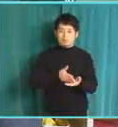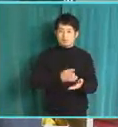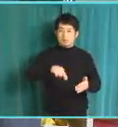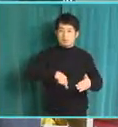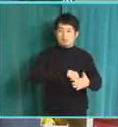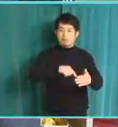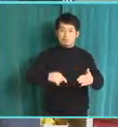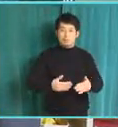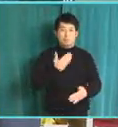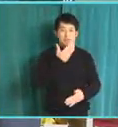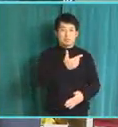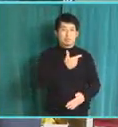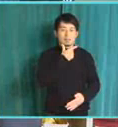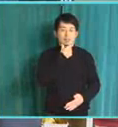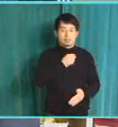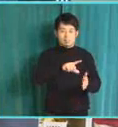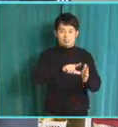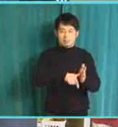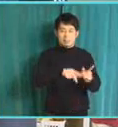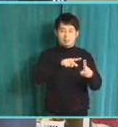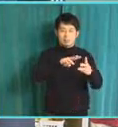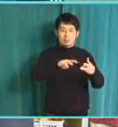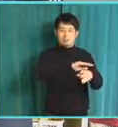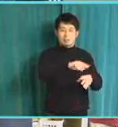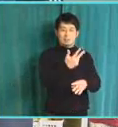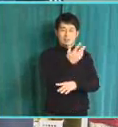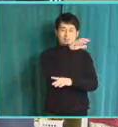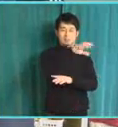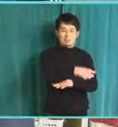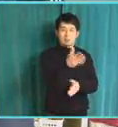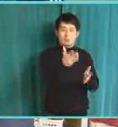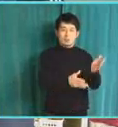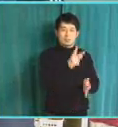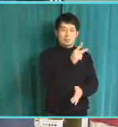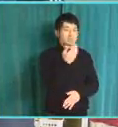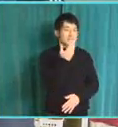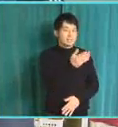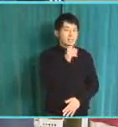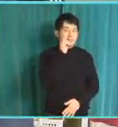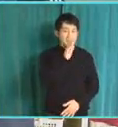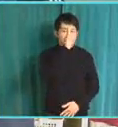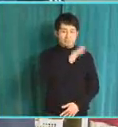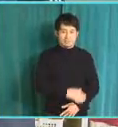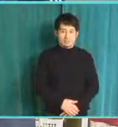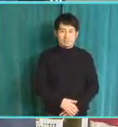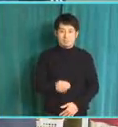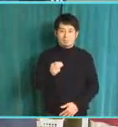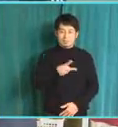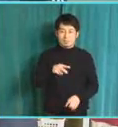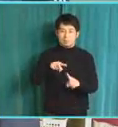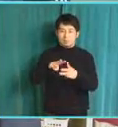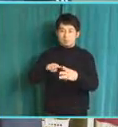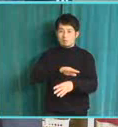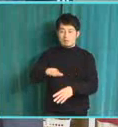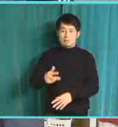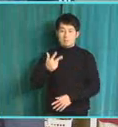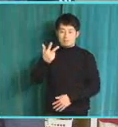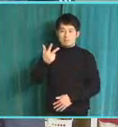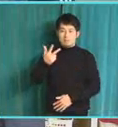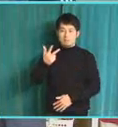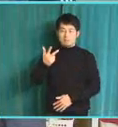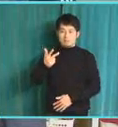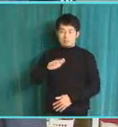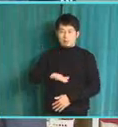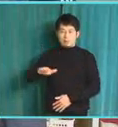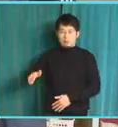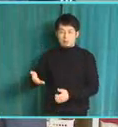集のお問い合わせは小田原市役所の保育課までお願いします。なお小田原市では育児休業代替職員